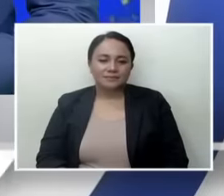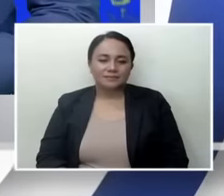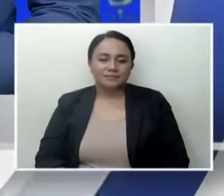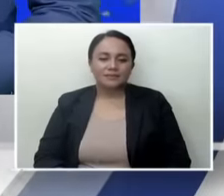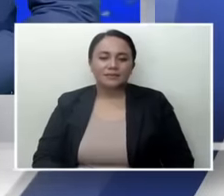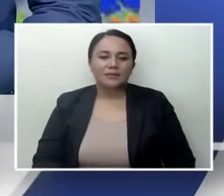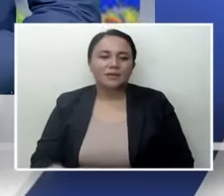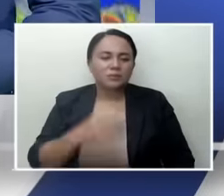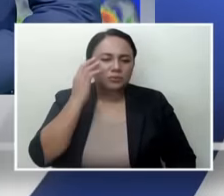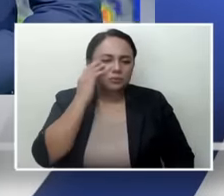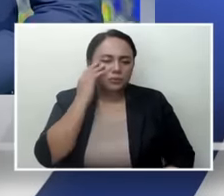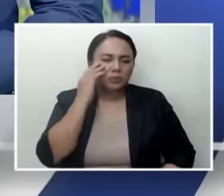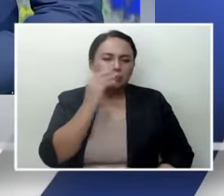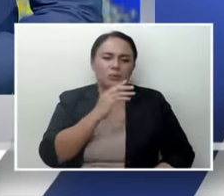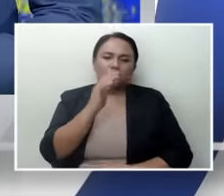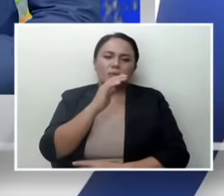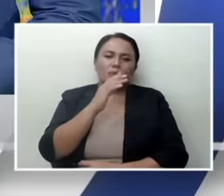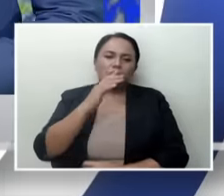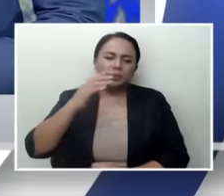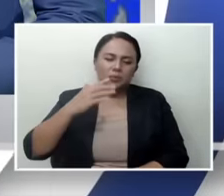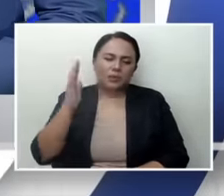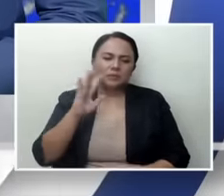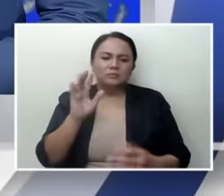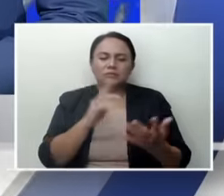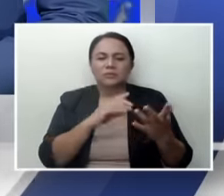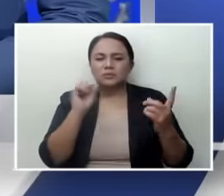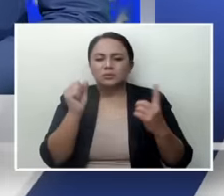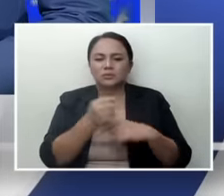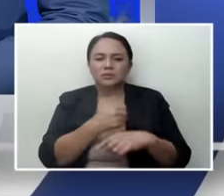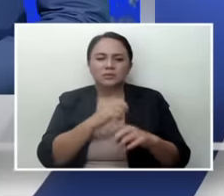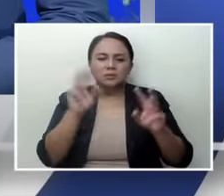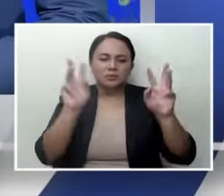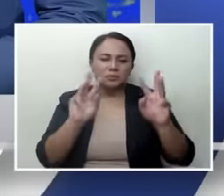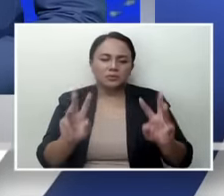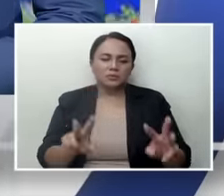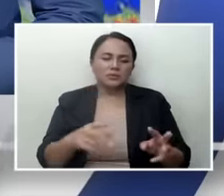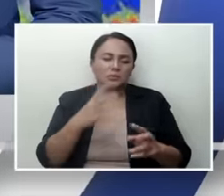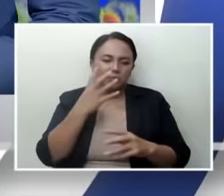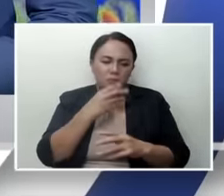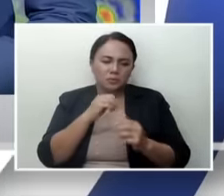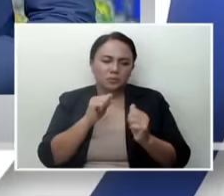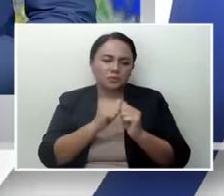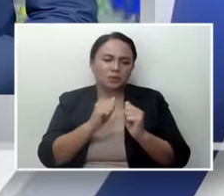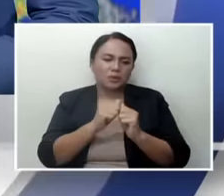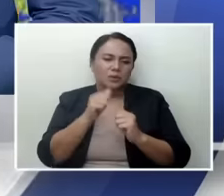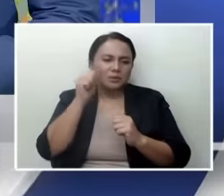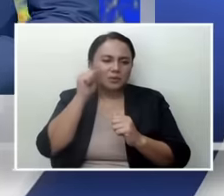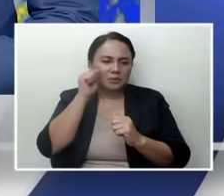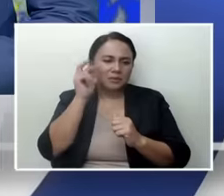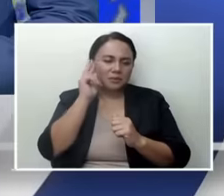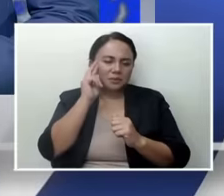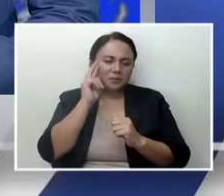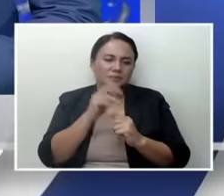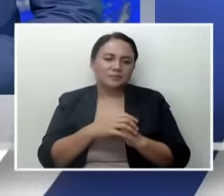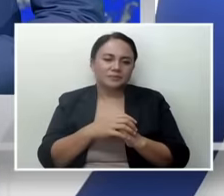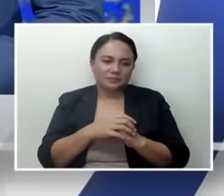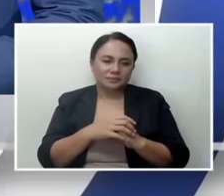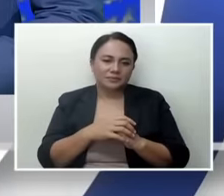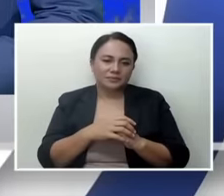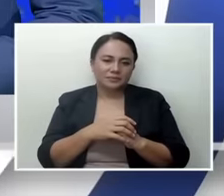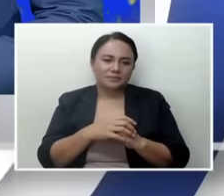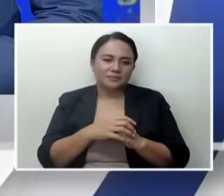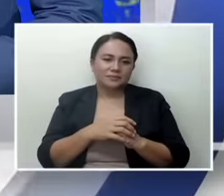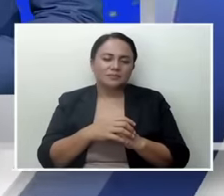Alamin muna natin ang magiging lagay ng panahon mula kay ABS-CBN Resident Meteorologist Ariel Rojas.